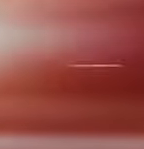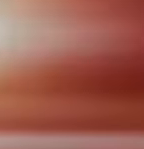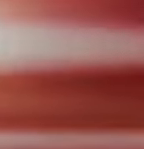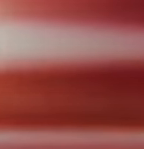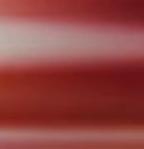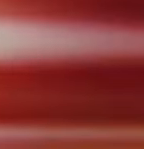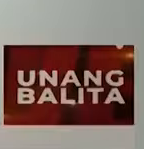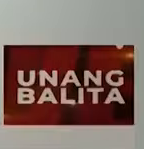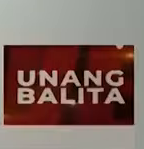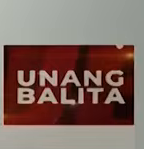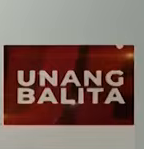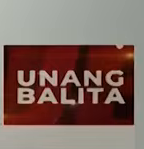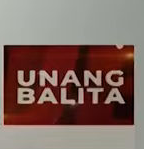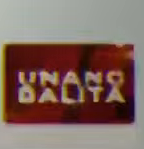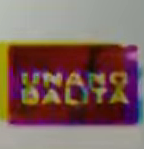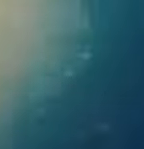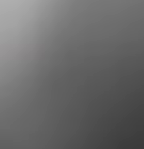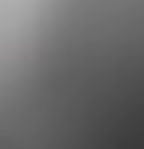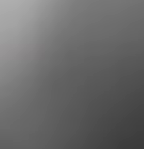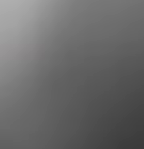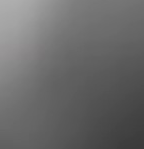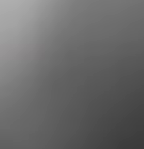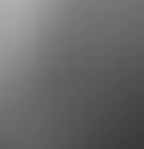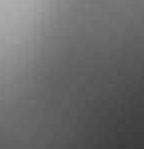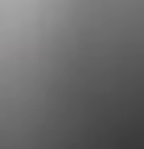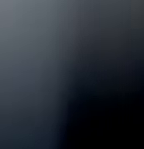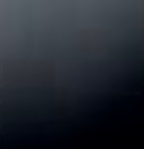hatid namin ang balita sa umaga.